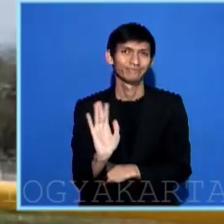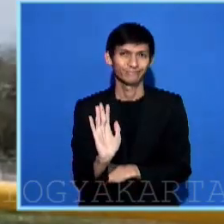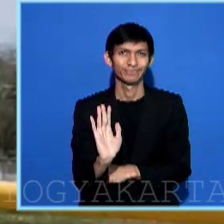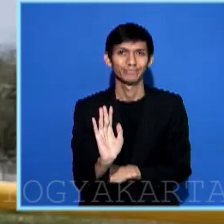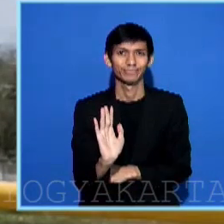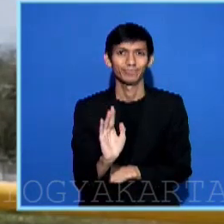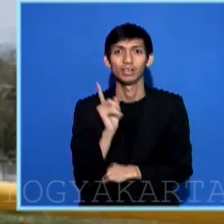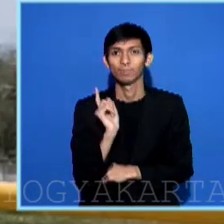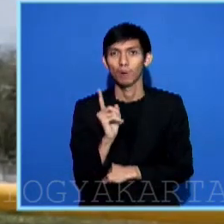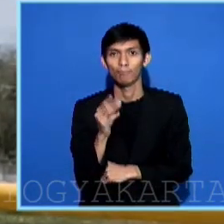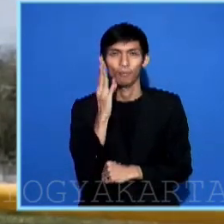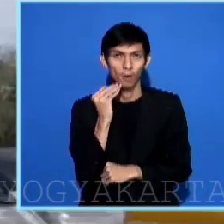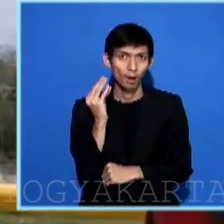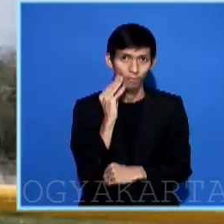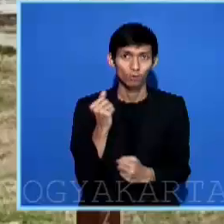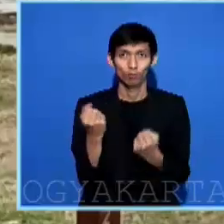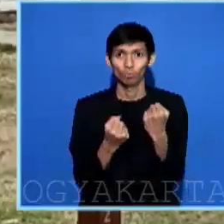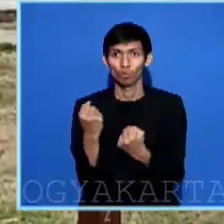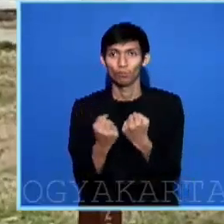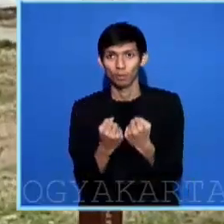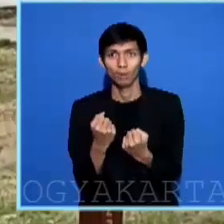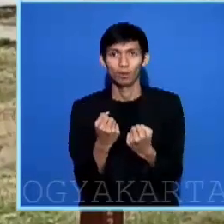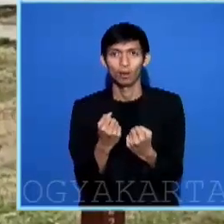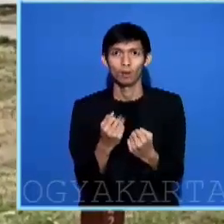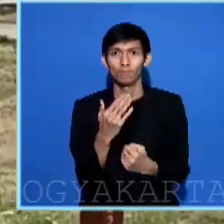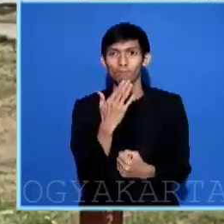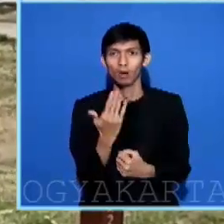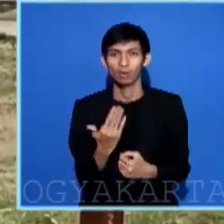Selama ini, kendaraan roda 4 milik wisatawan selalu